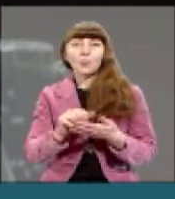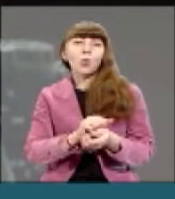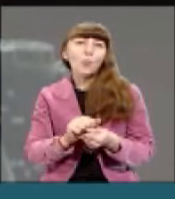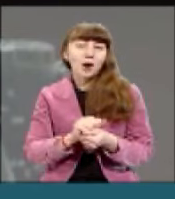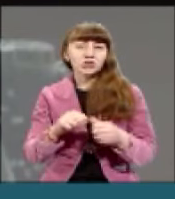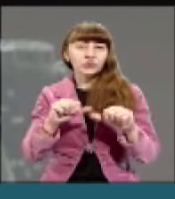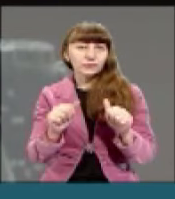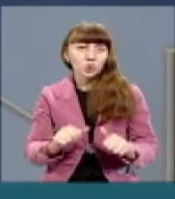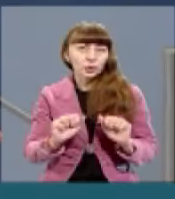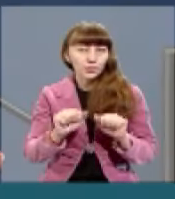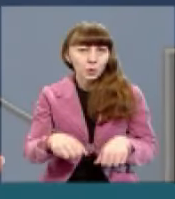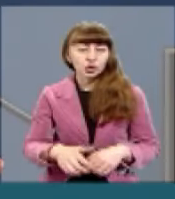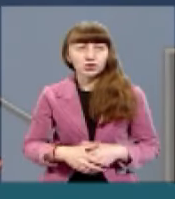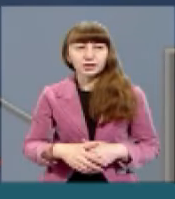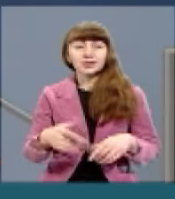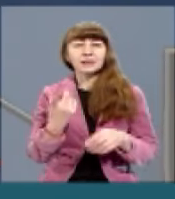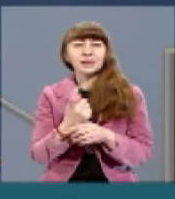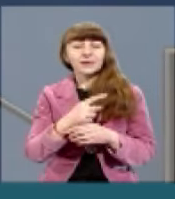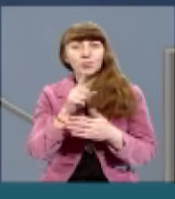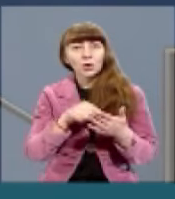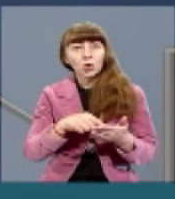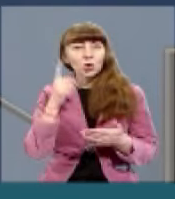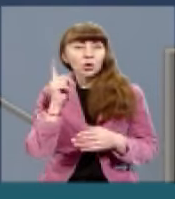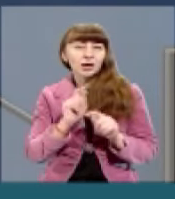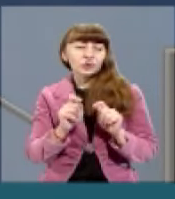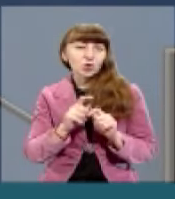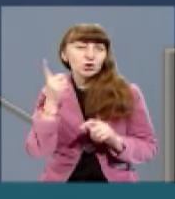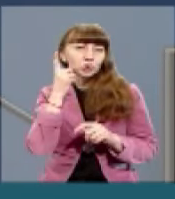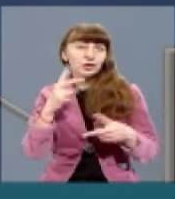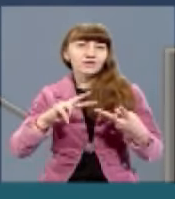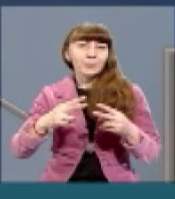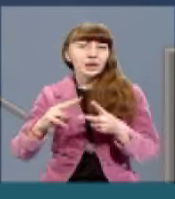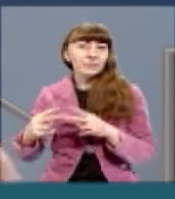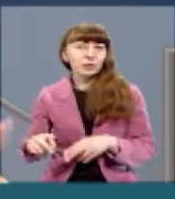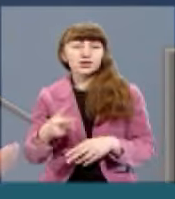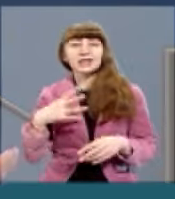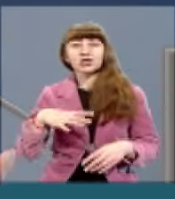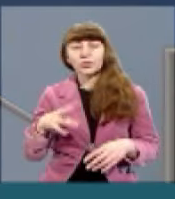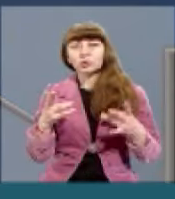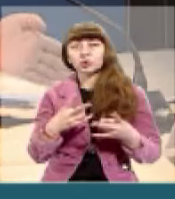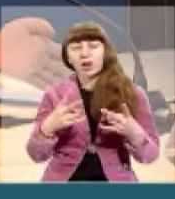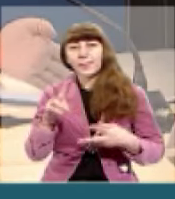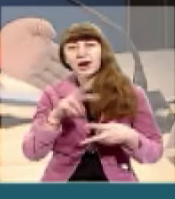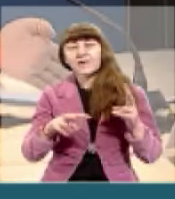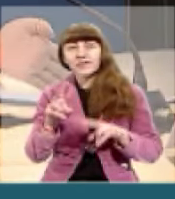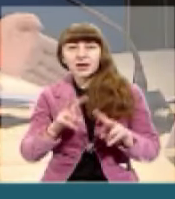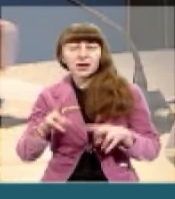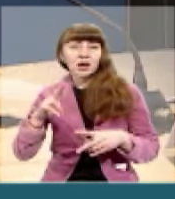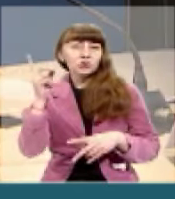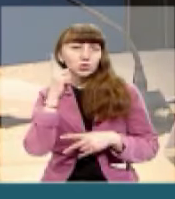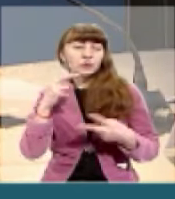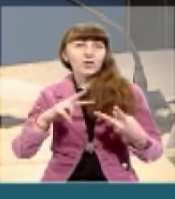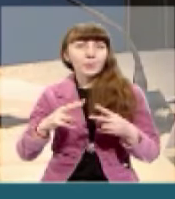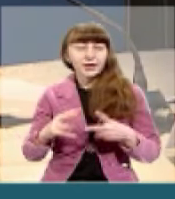одним новшеством волнующих казахстанцев стал вопрос контроля мобильных платежей и переводов. Для чего нужна проверка мобильных переводов,